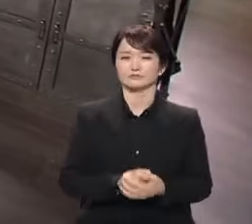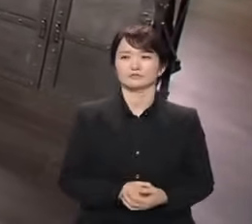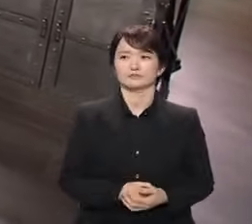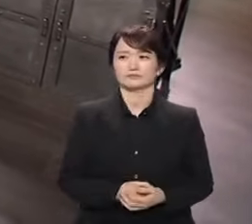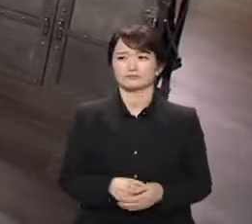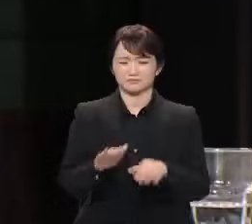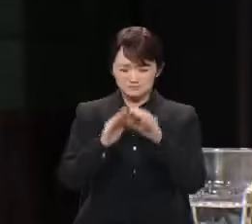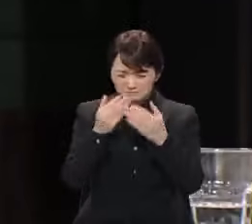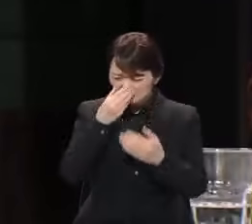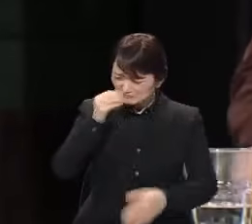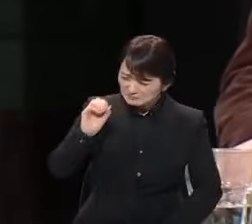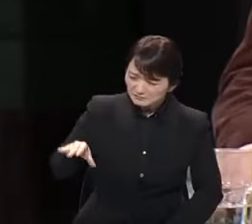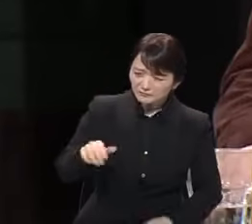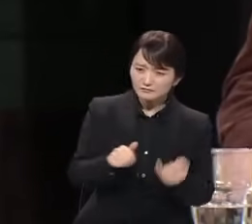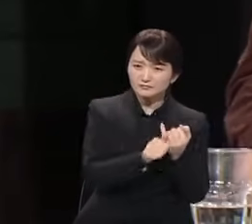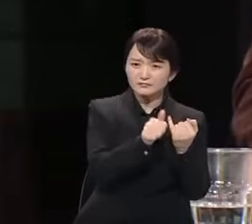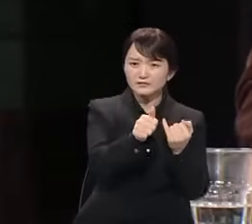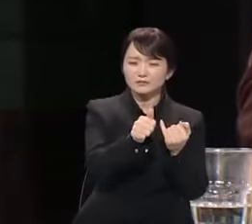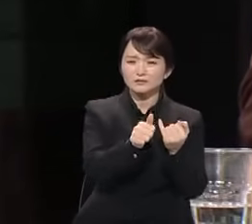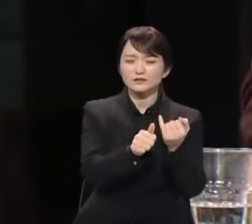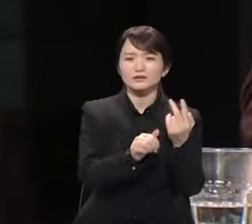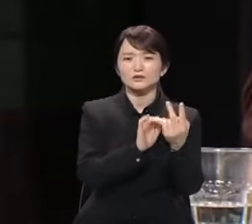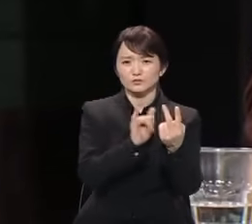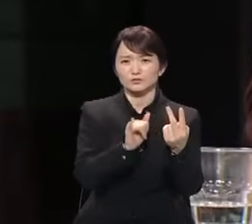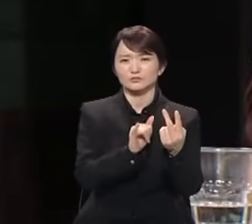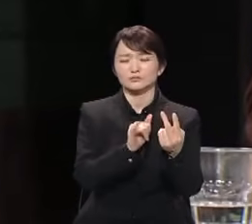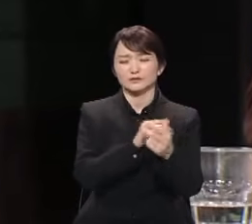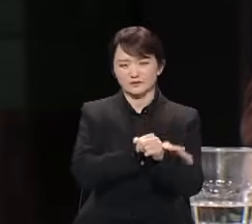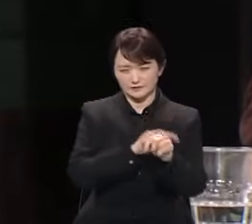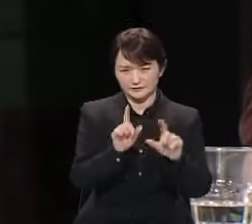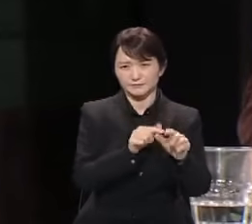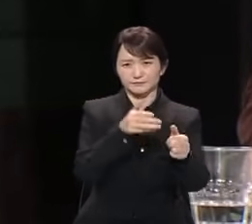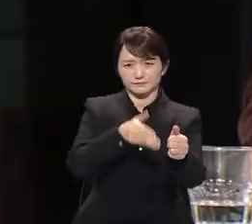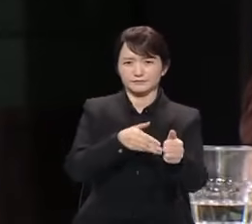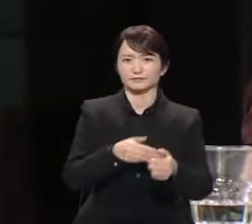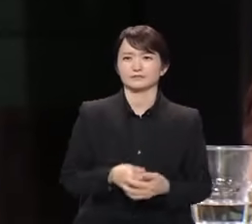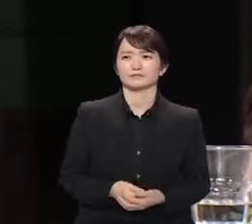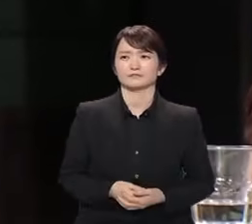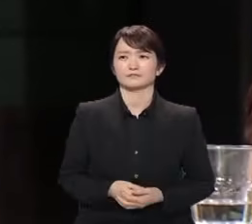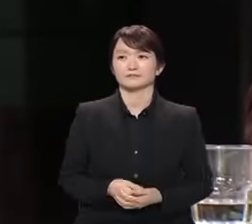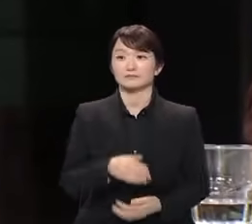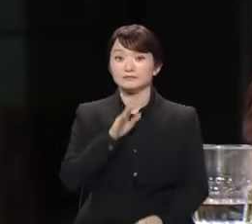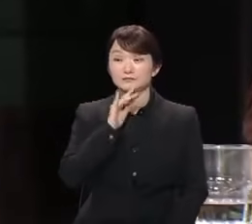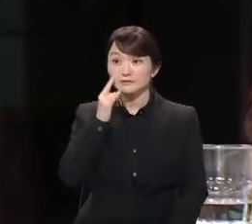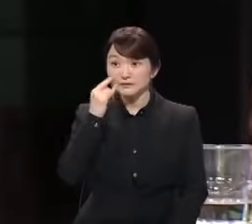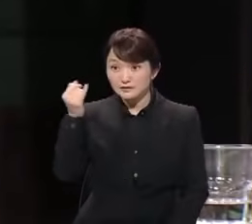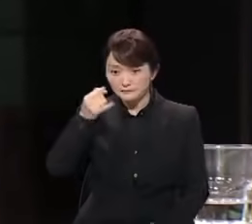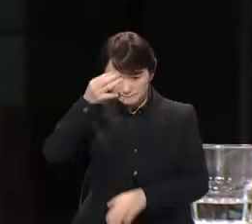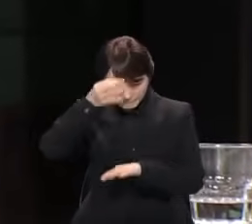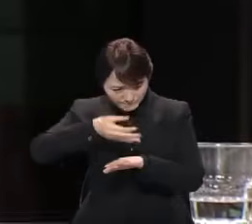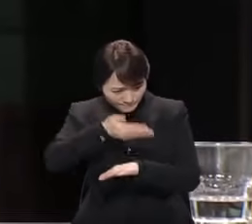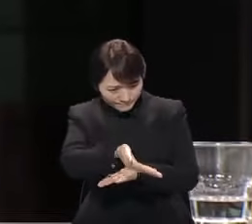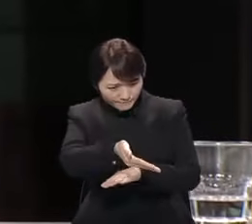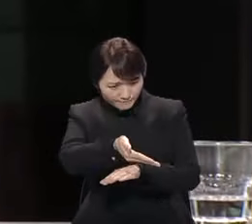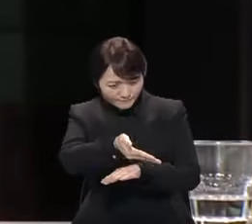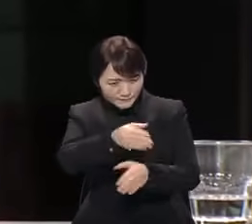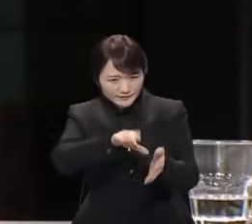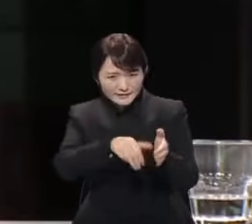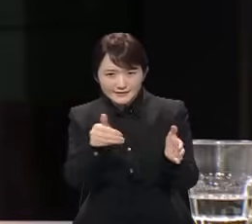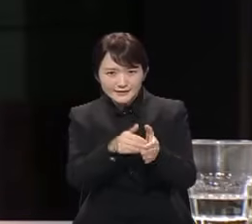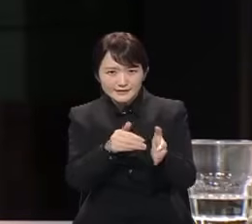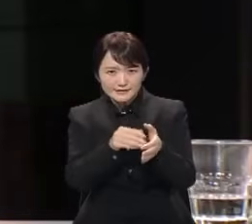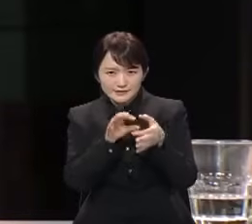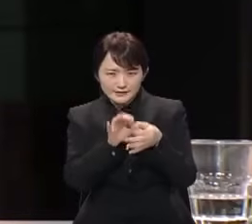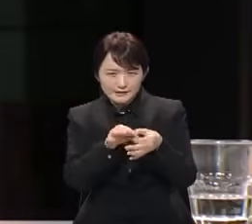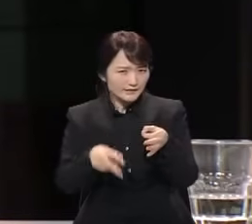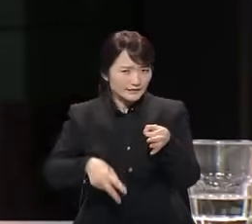다 무시하시고요. 그냥 남편분이랑 두 분만 잘 사세요 하셨습니다. 또 짱트리님, 친정엄마가 사과할 때까지 연을 끊으세요. 자식 이기는